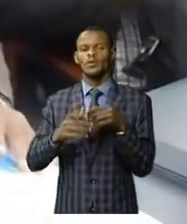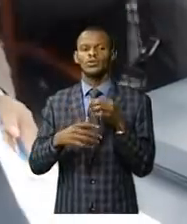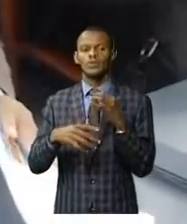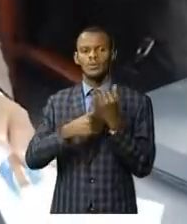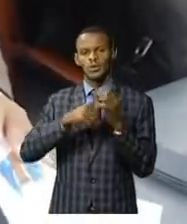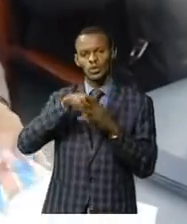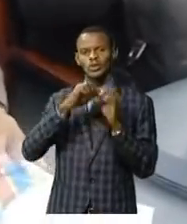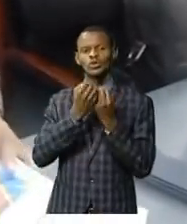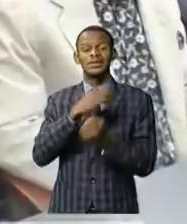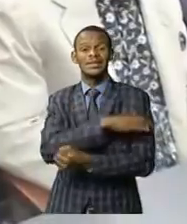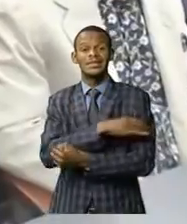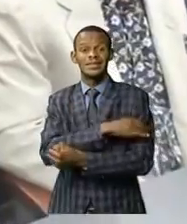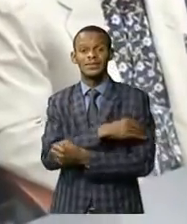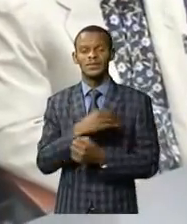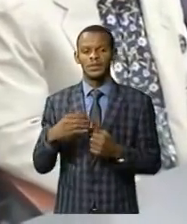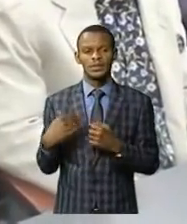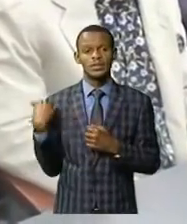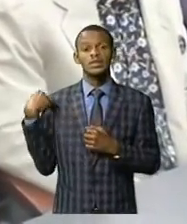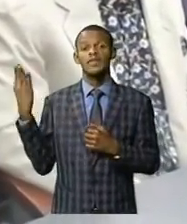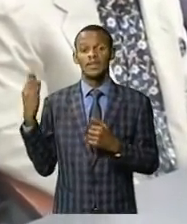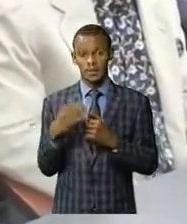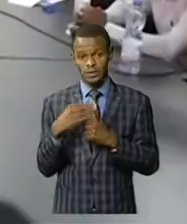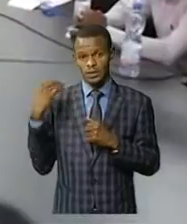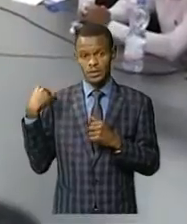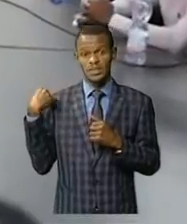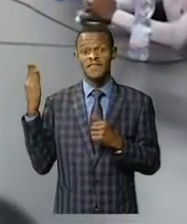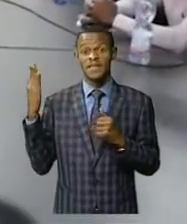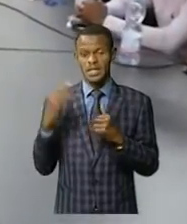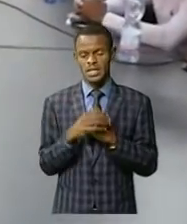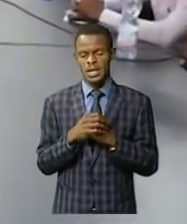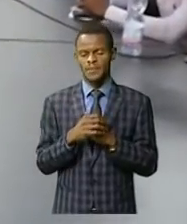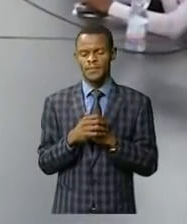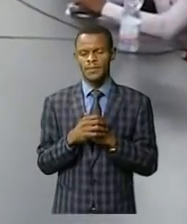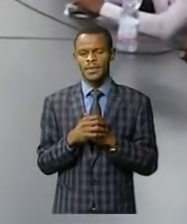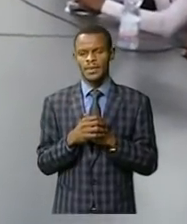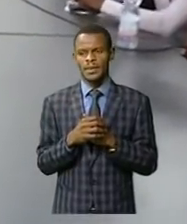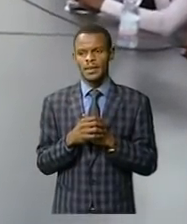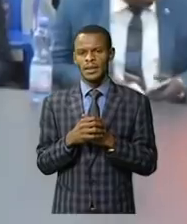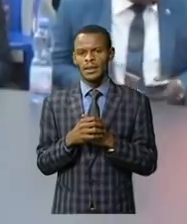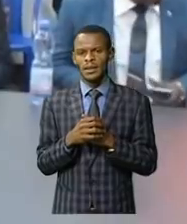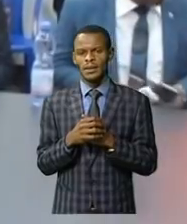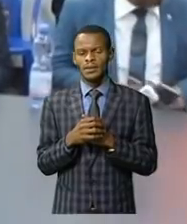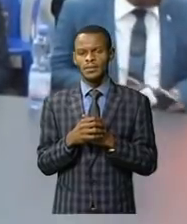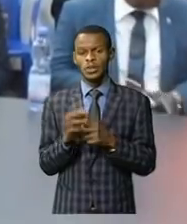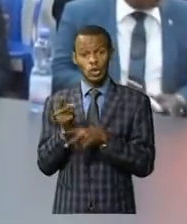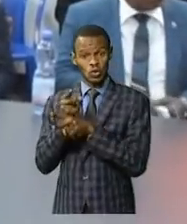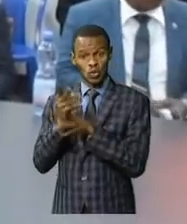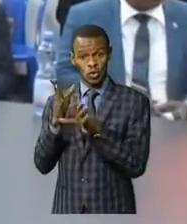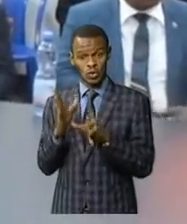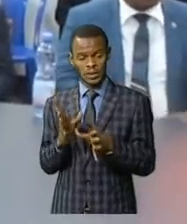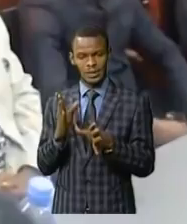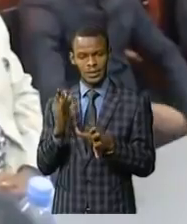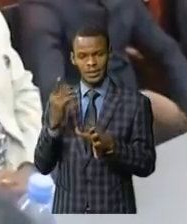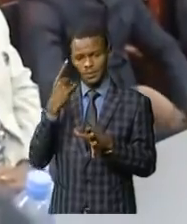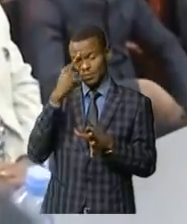l'État lancé ce mardi 14 septembre par les coordonnateurs de la réserve stratégique dans la commune de